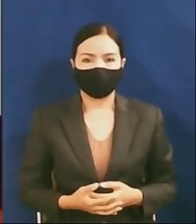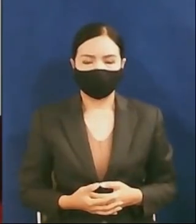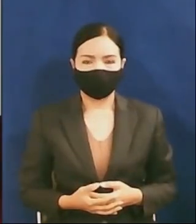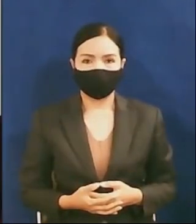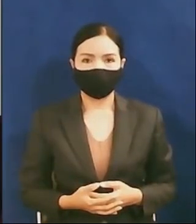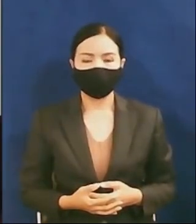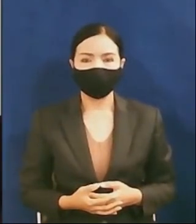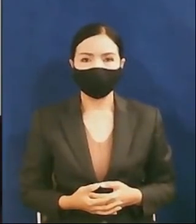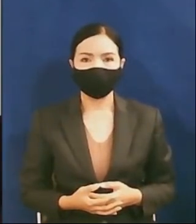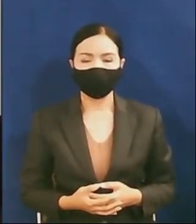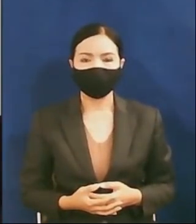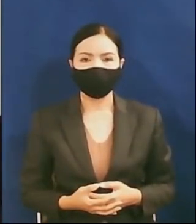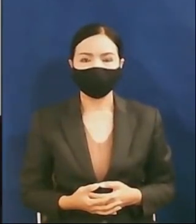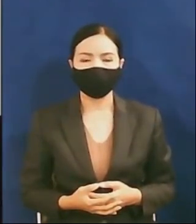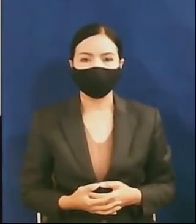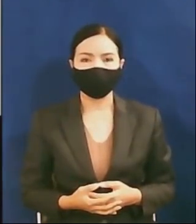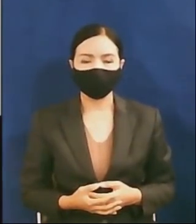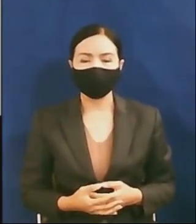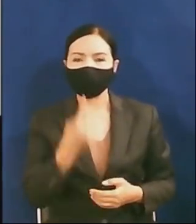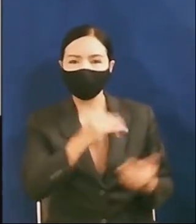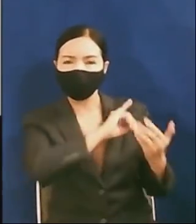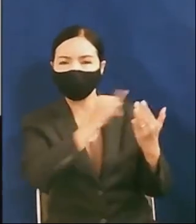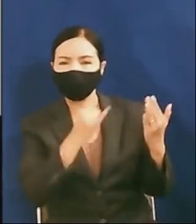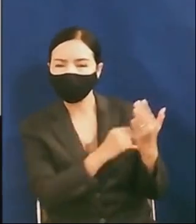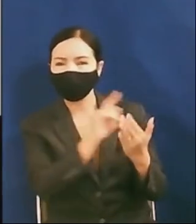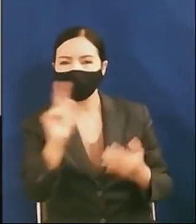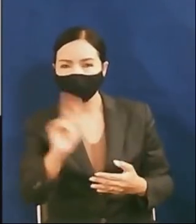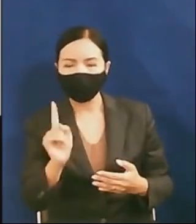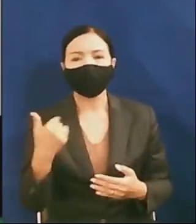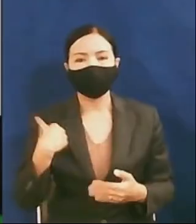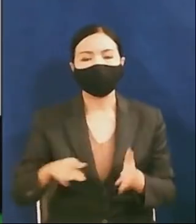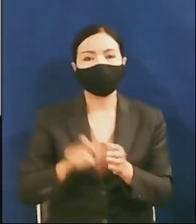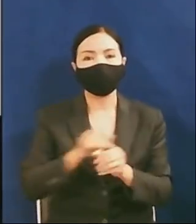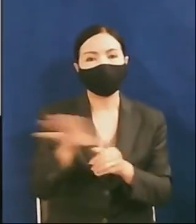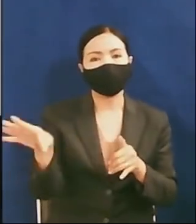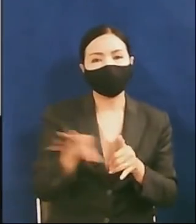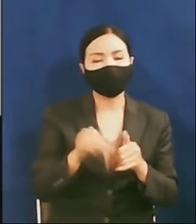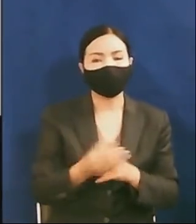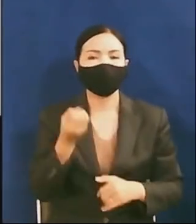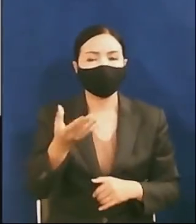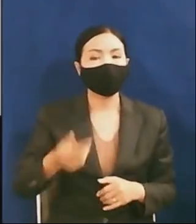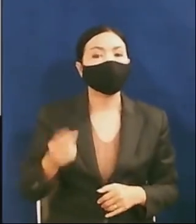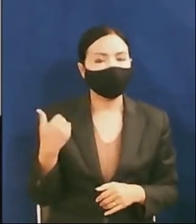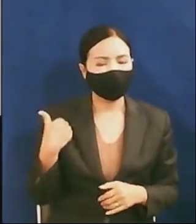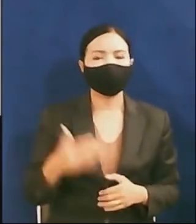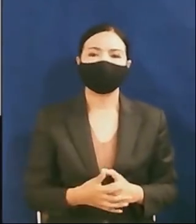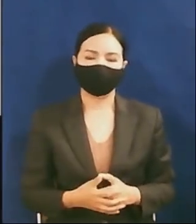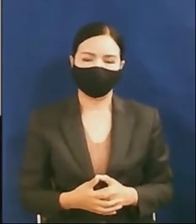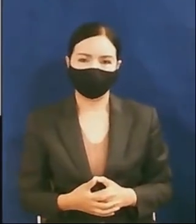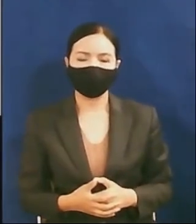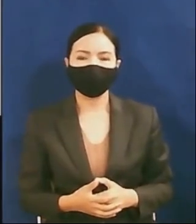ถ้าหากจะดูการกระจายว่าในพื้นที่ใดนะครับที่มีจำนวนผู้ป่วยที่รายงานเยอะนะครับจะมีช่วง